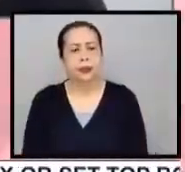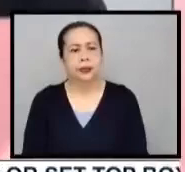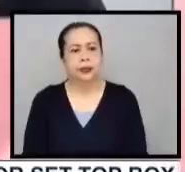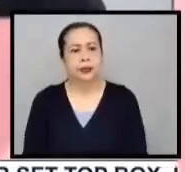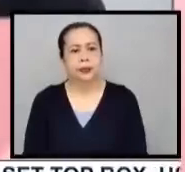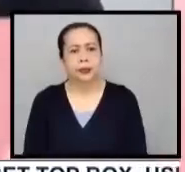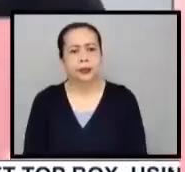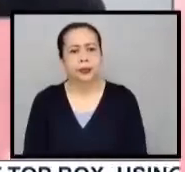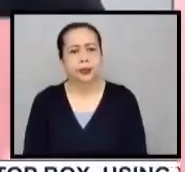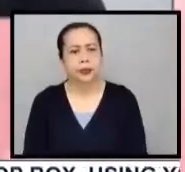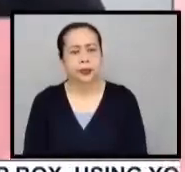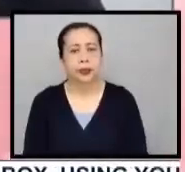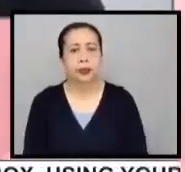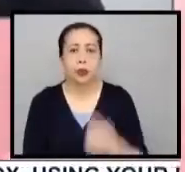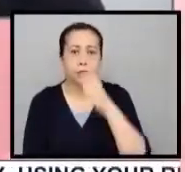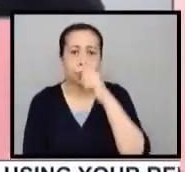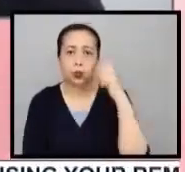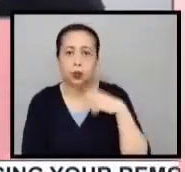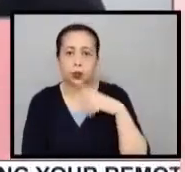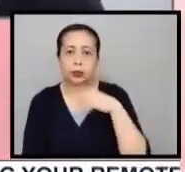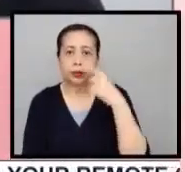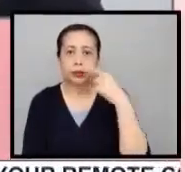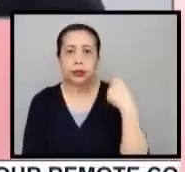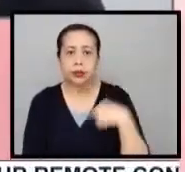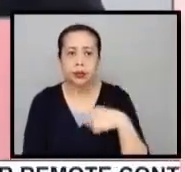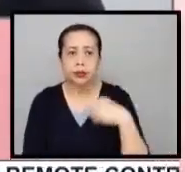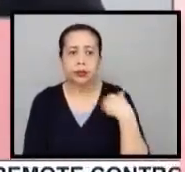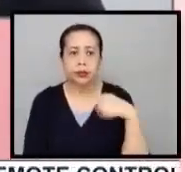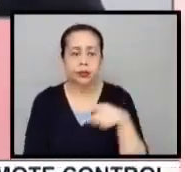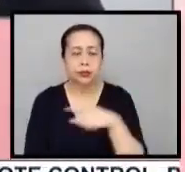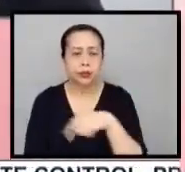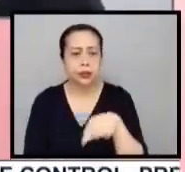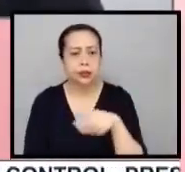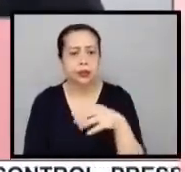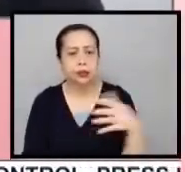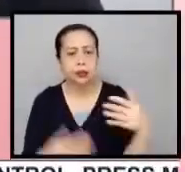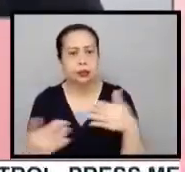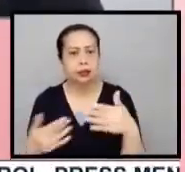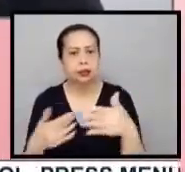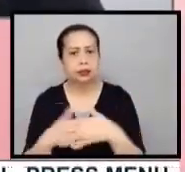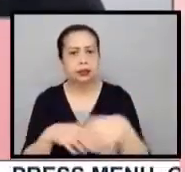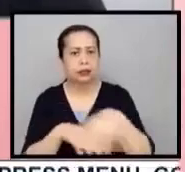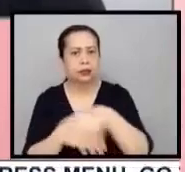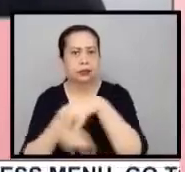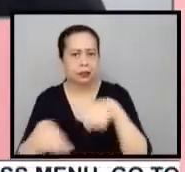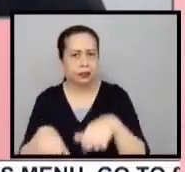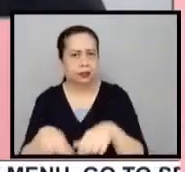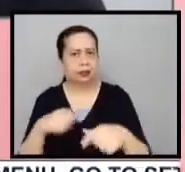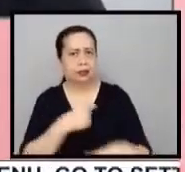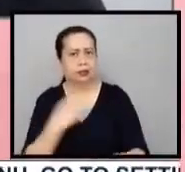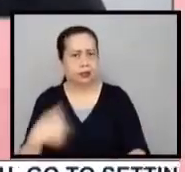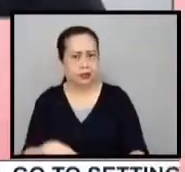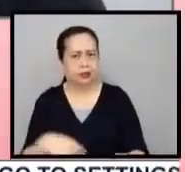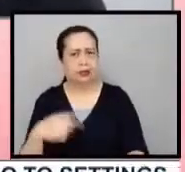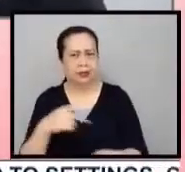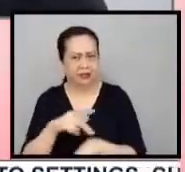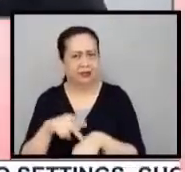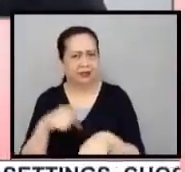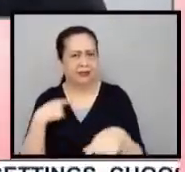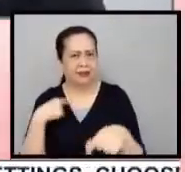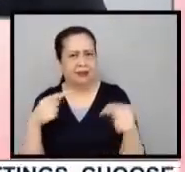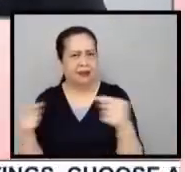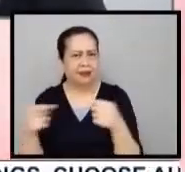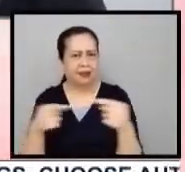sa Ukraine and Russia, meron pa po sa tayong tension with our neighboring countries, China. So hopefully, hindi po ito